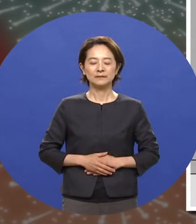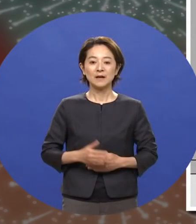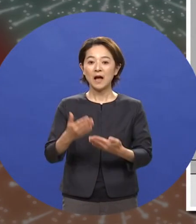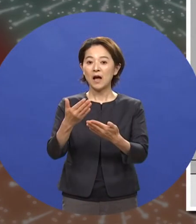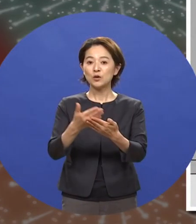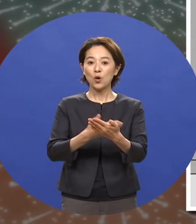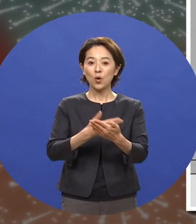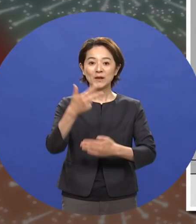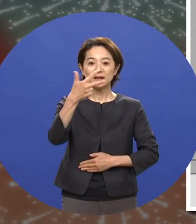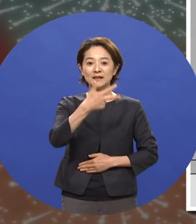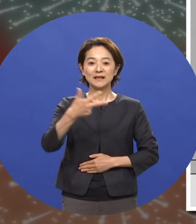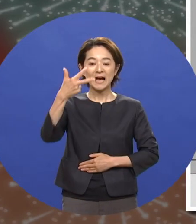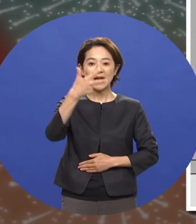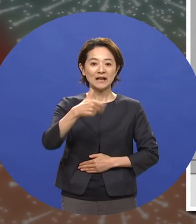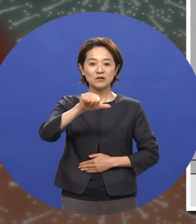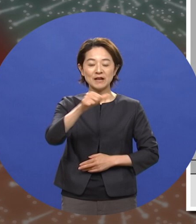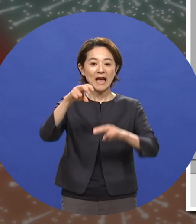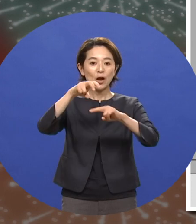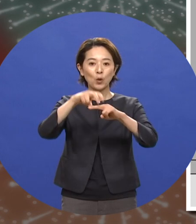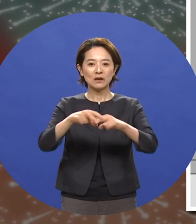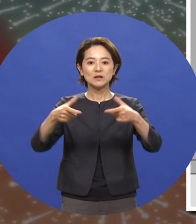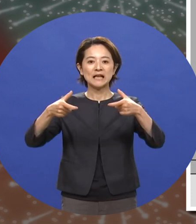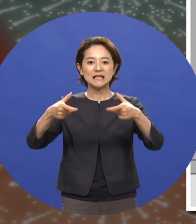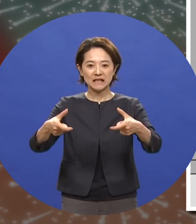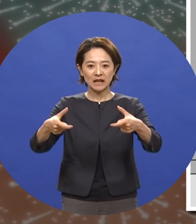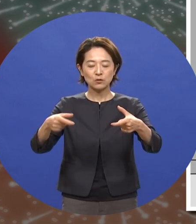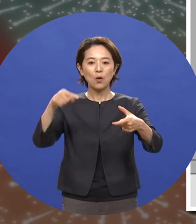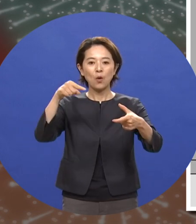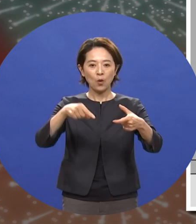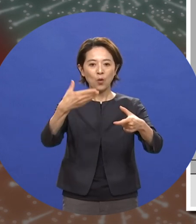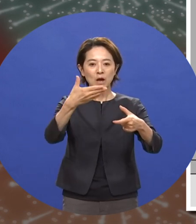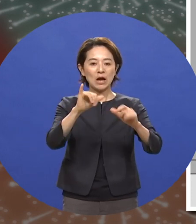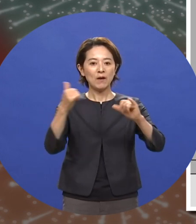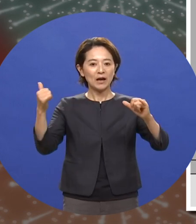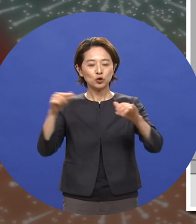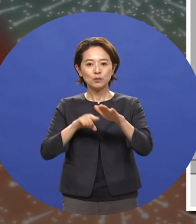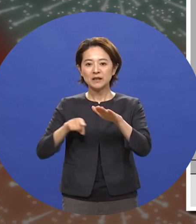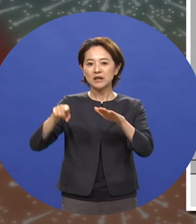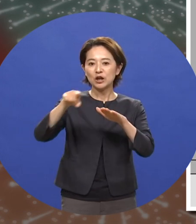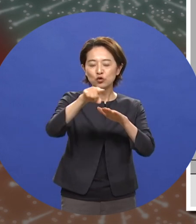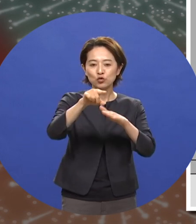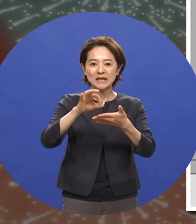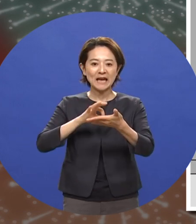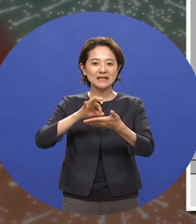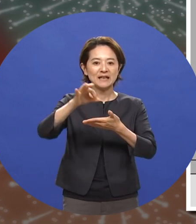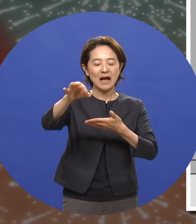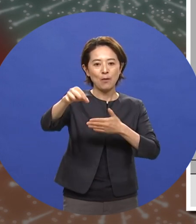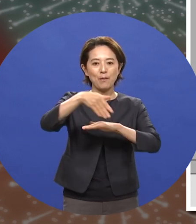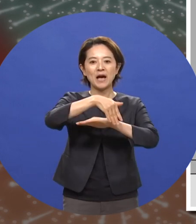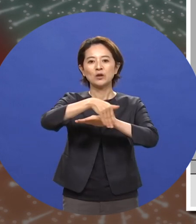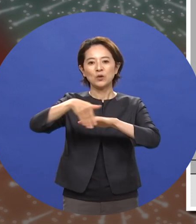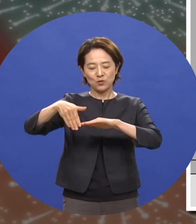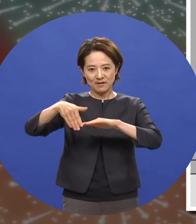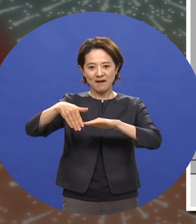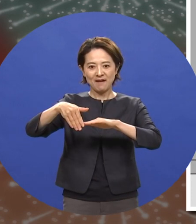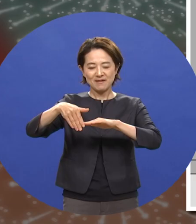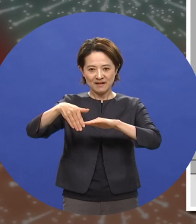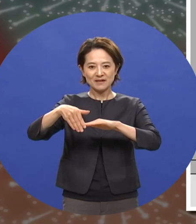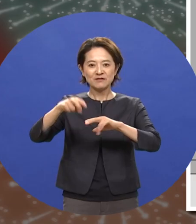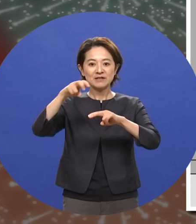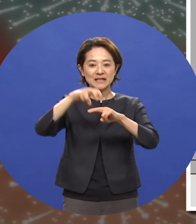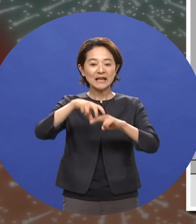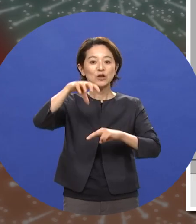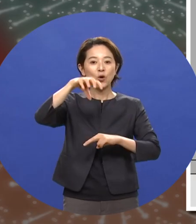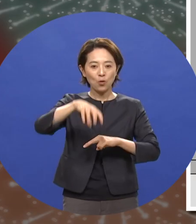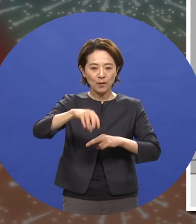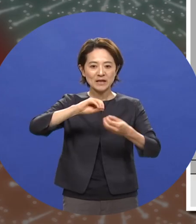1万席のうち残りの7500席、ご覧の青色のエリアについては7月中旬